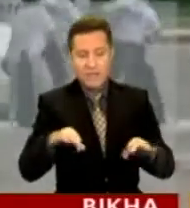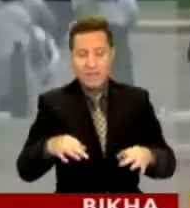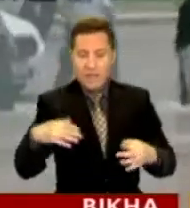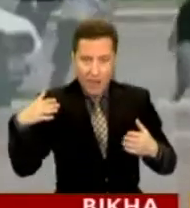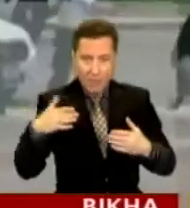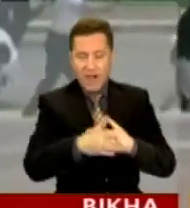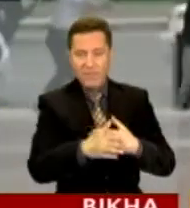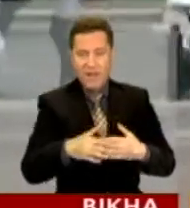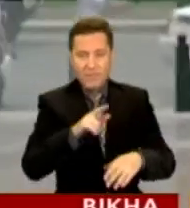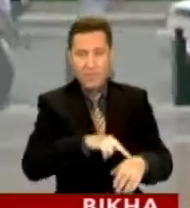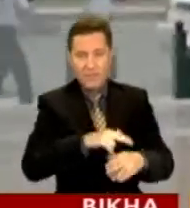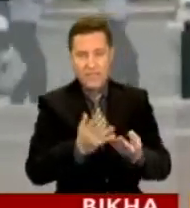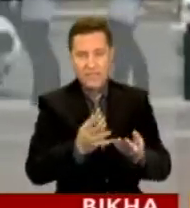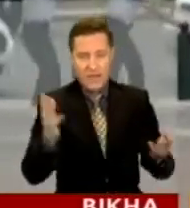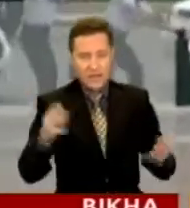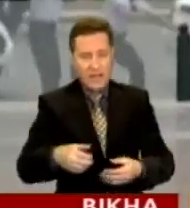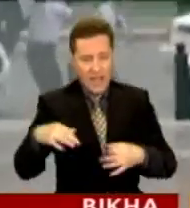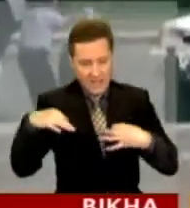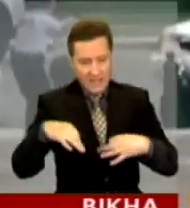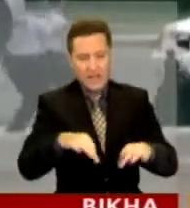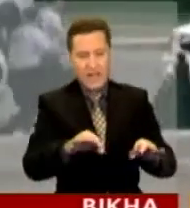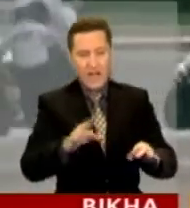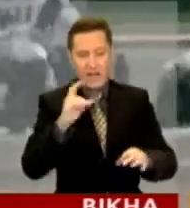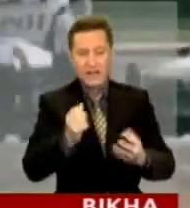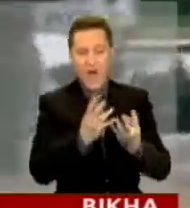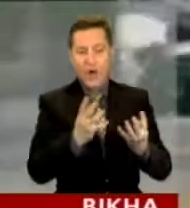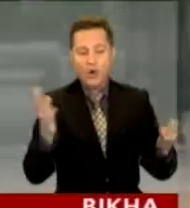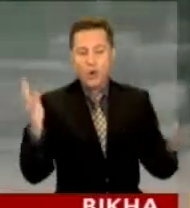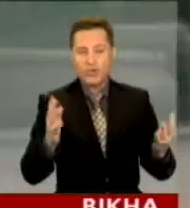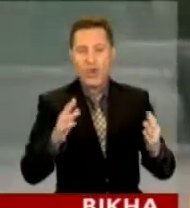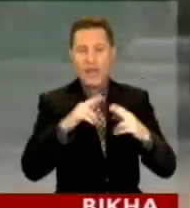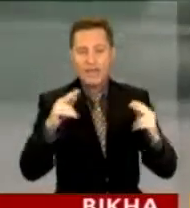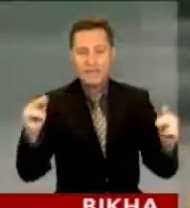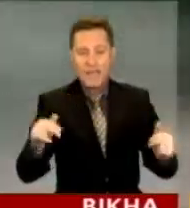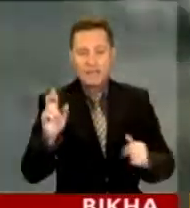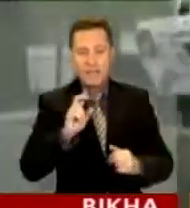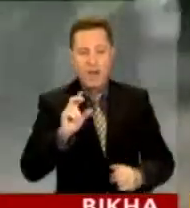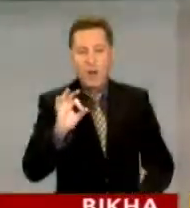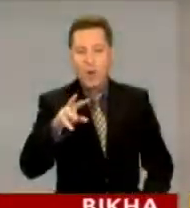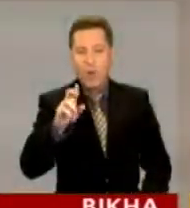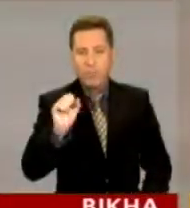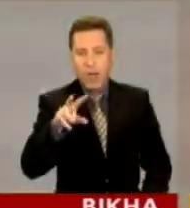крізь поліцейські кордони, йде на таран на огорожу резиденції Барака Обами.